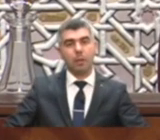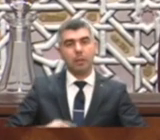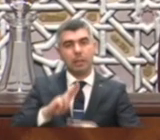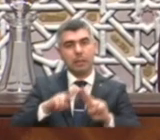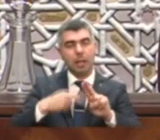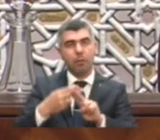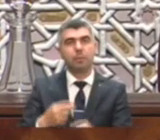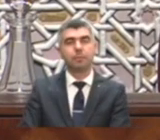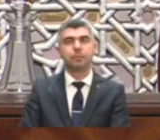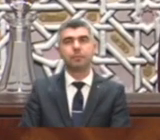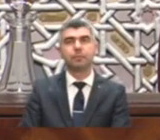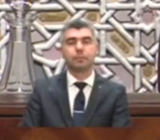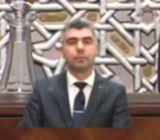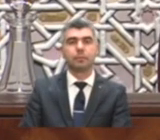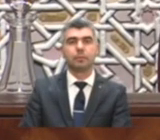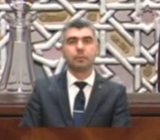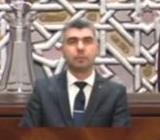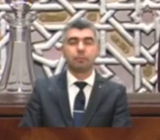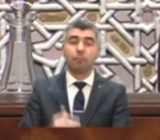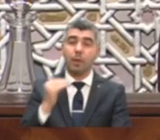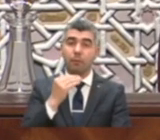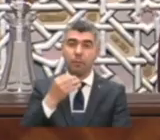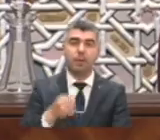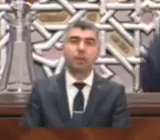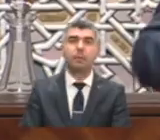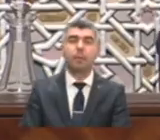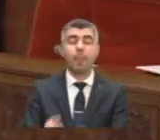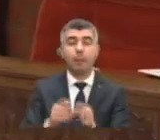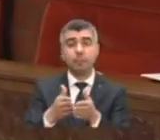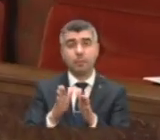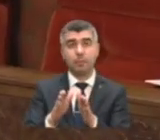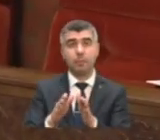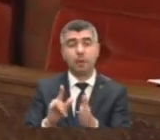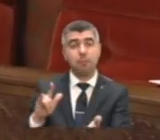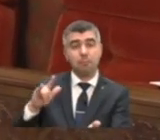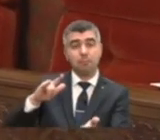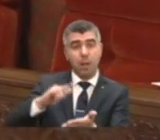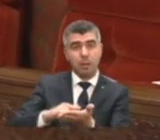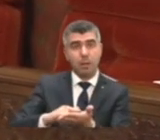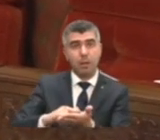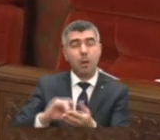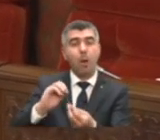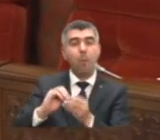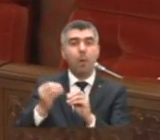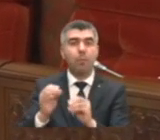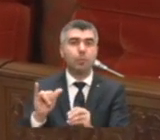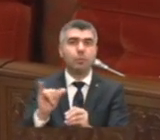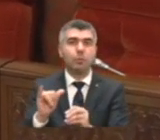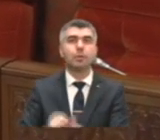تفضلوا. بسرعة الفتح ديال المطارات شيء، ولكن المشكل هو